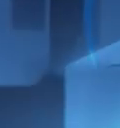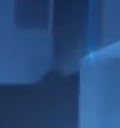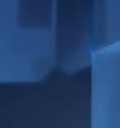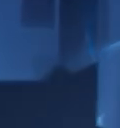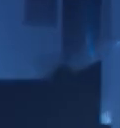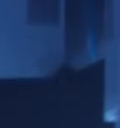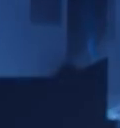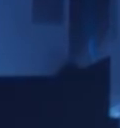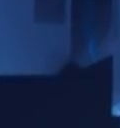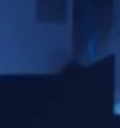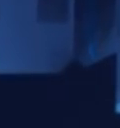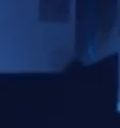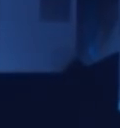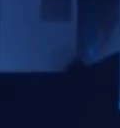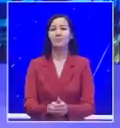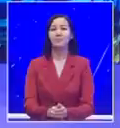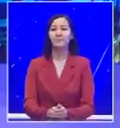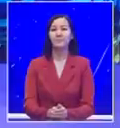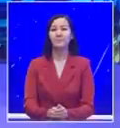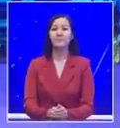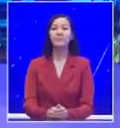Мұқанов, Жетісу телеарнасы.